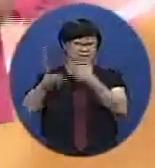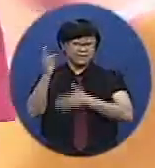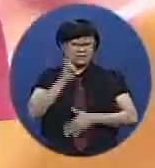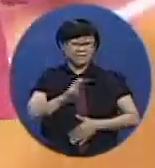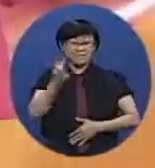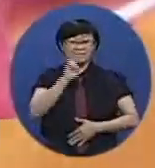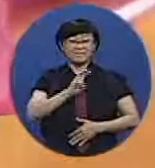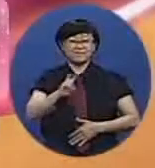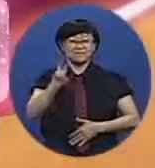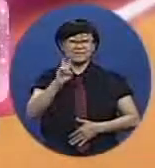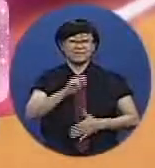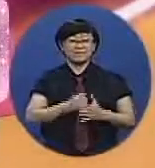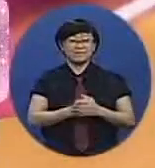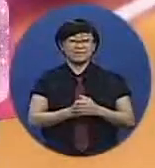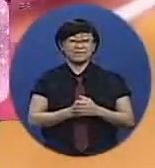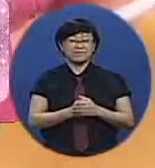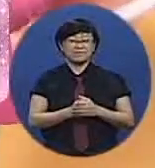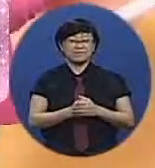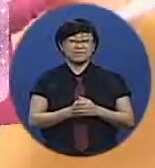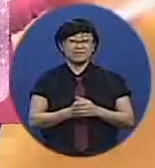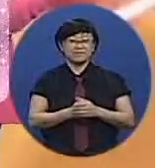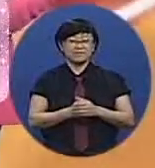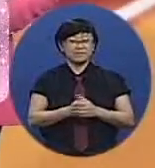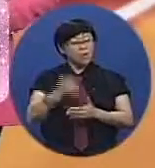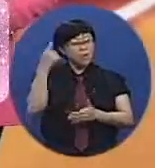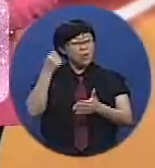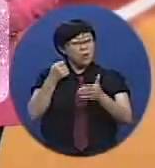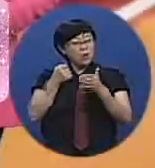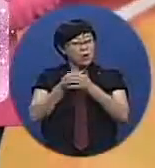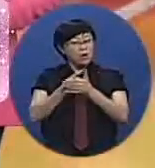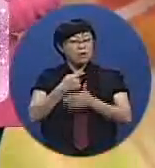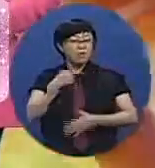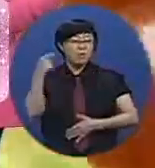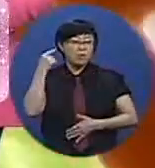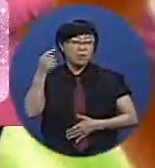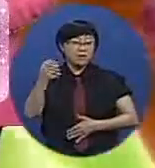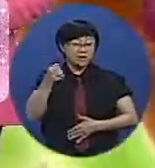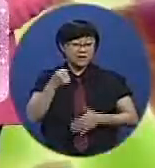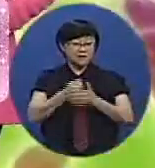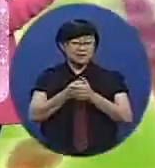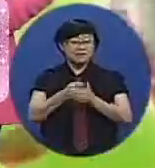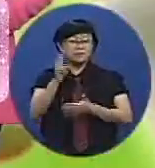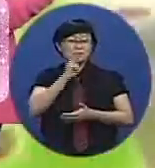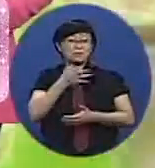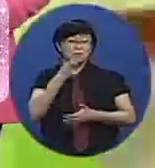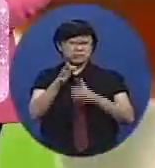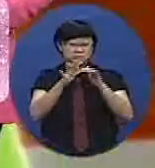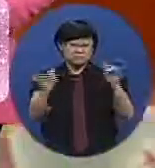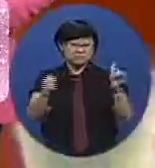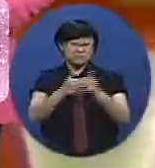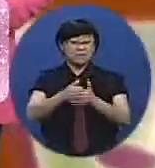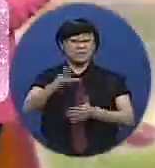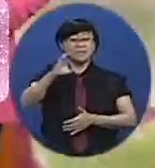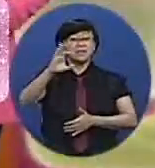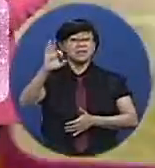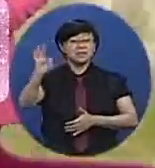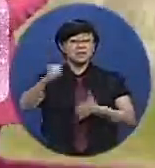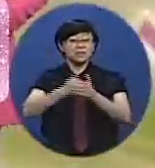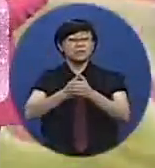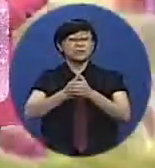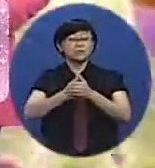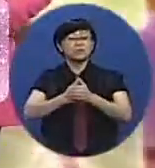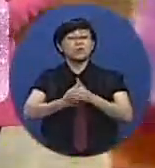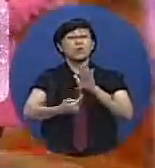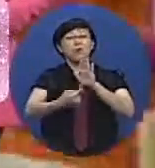브루의 트롯. 특유의 허스키한 보이스로 인기를 끌었으며 CF 모델로